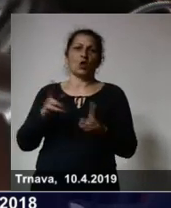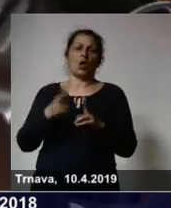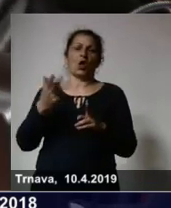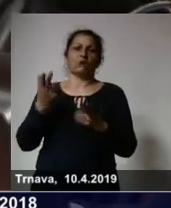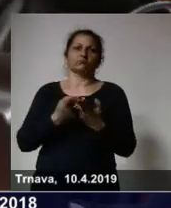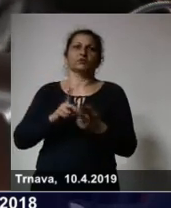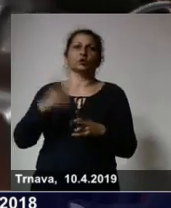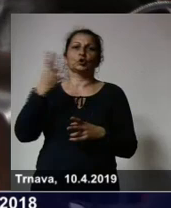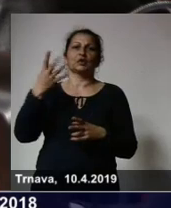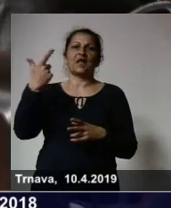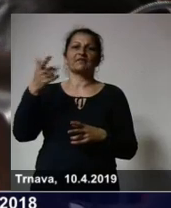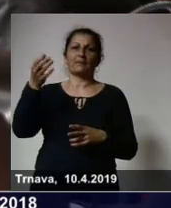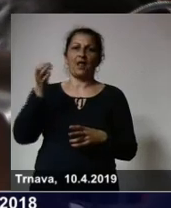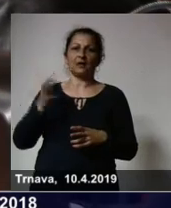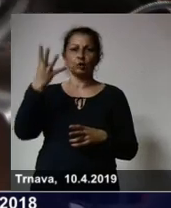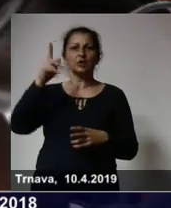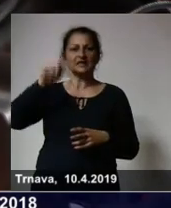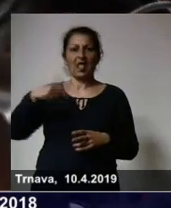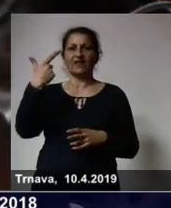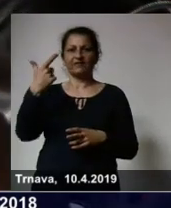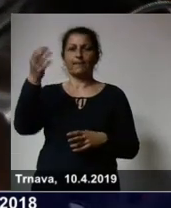4,2%. A tieto sa k